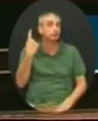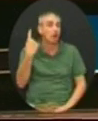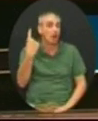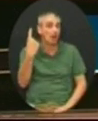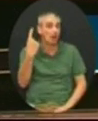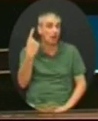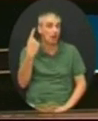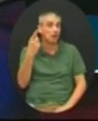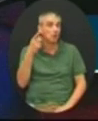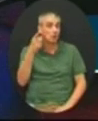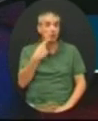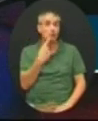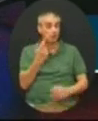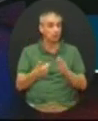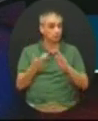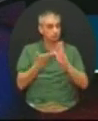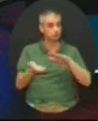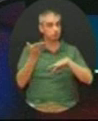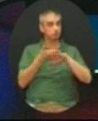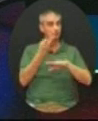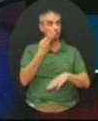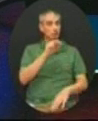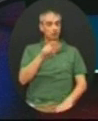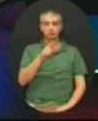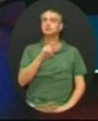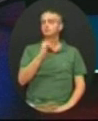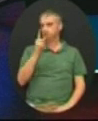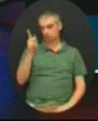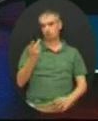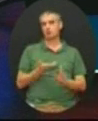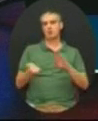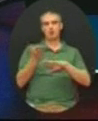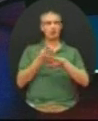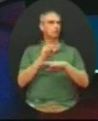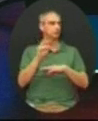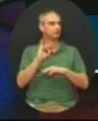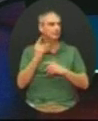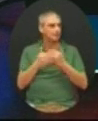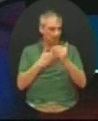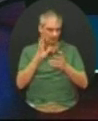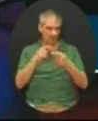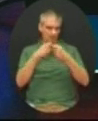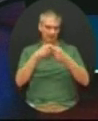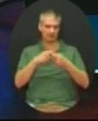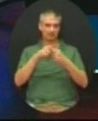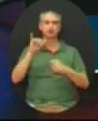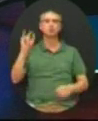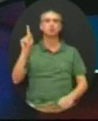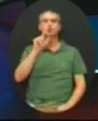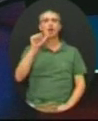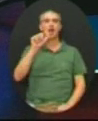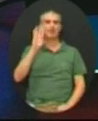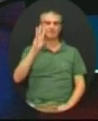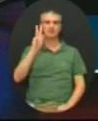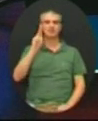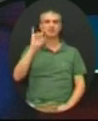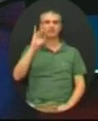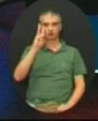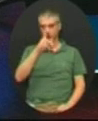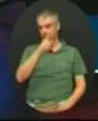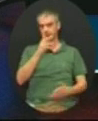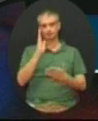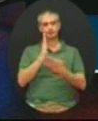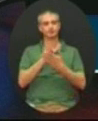ש... הוא שעומד מאחורי זה, הוא העלה את הנושא, מי שמקדם את זה זה גם חבר הכנסת יואב קיש, בסופו של דבר זה ייקבע